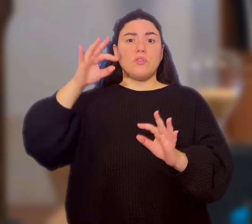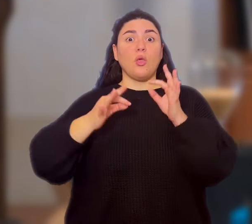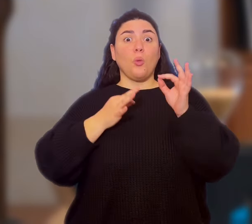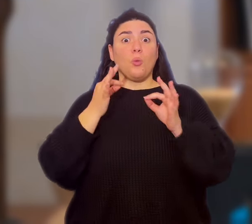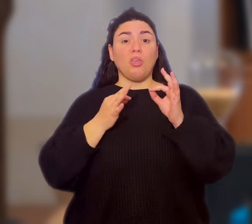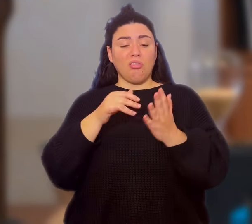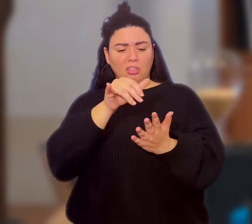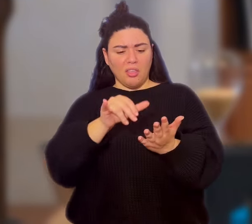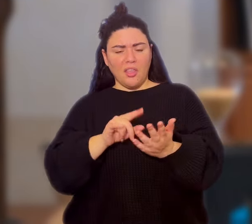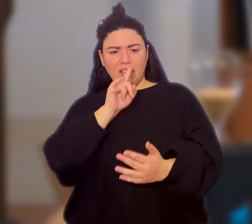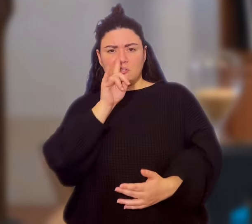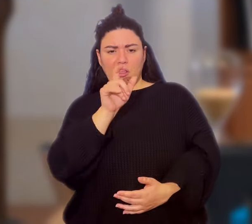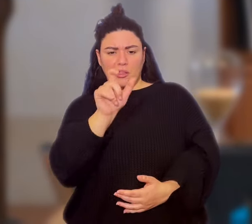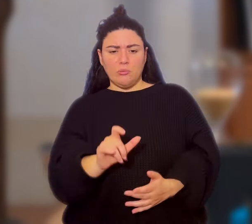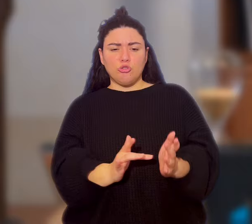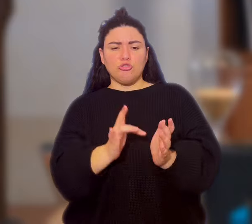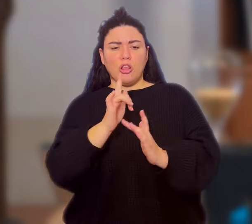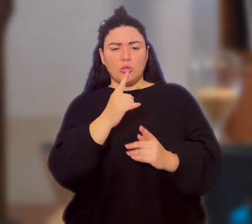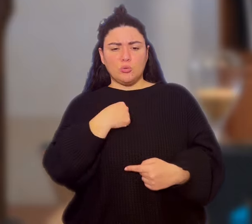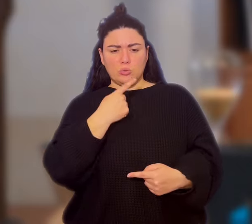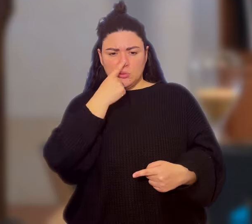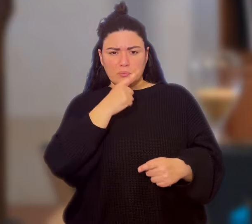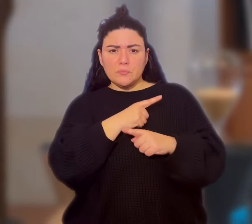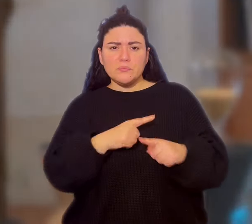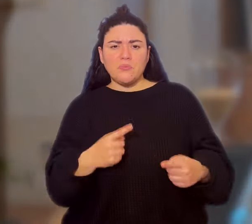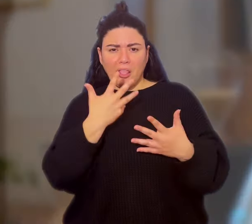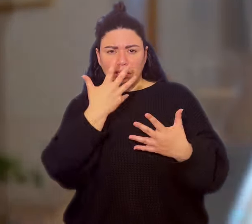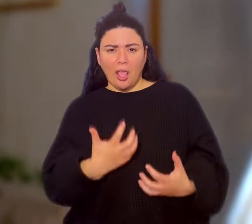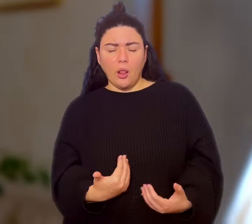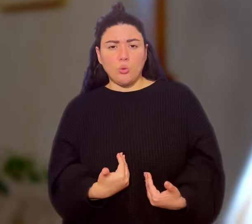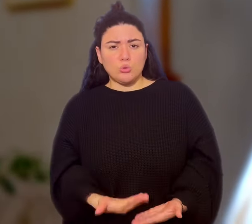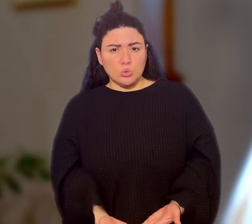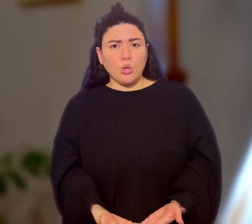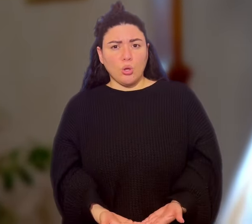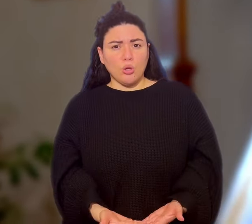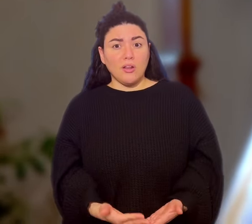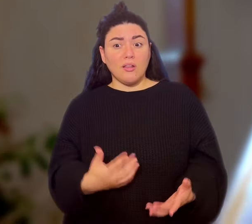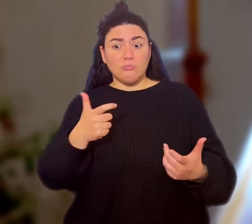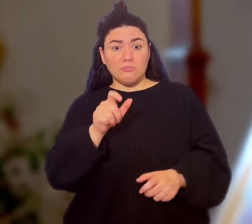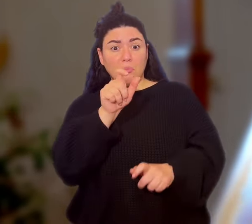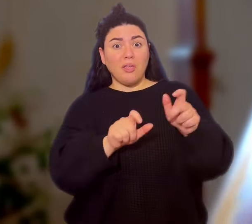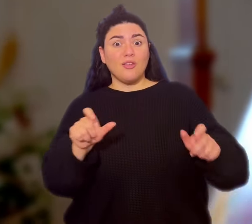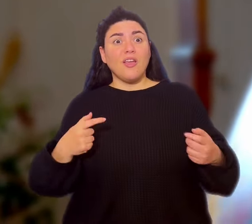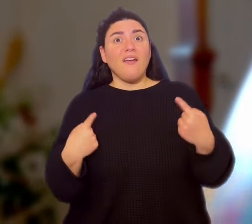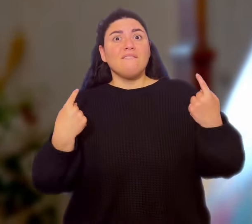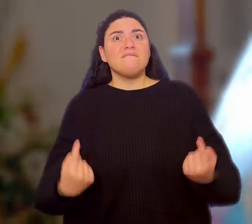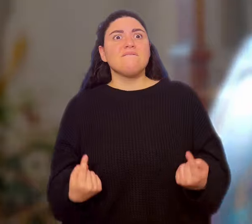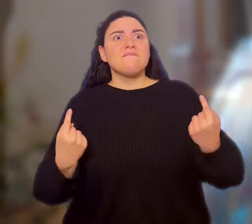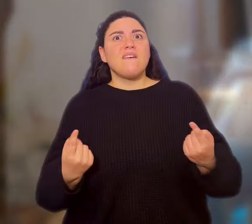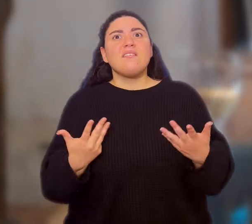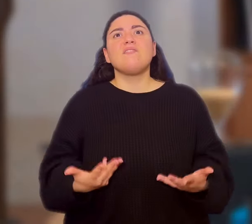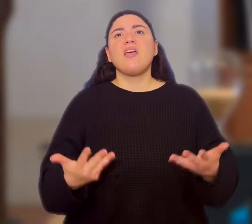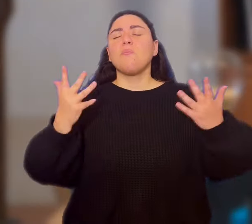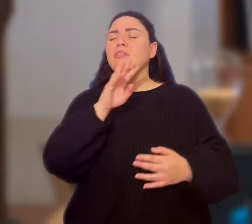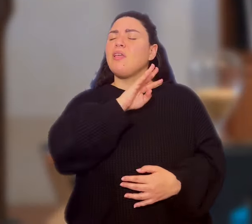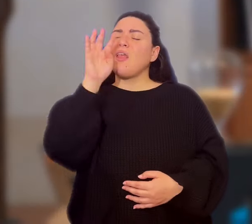deludente deludente perché le folle che si aspettavano un irrompere forte e